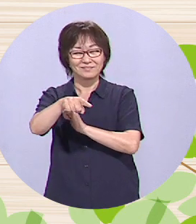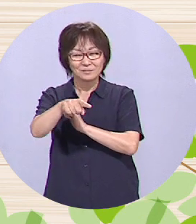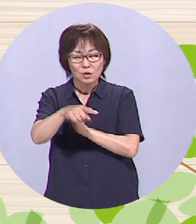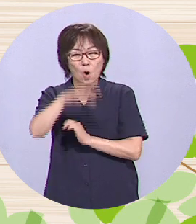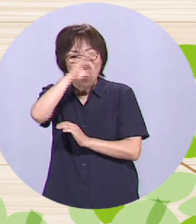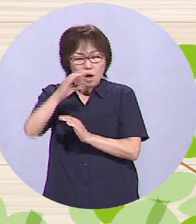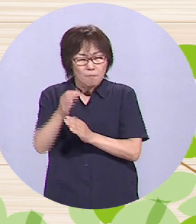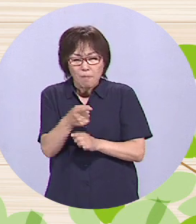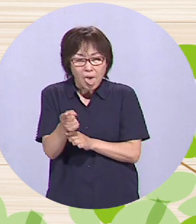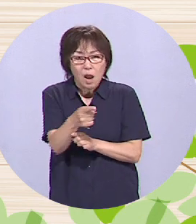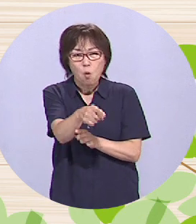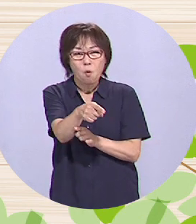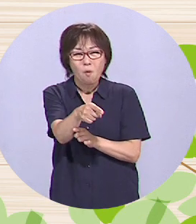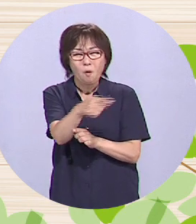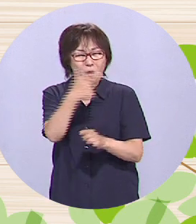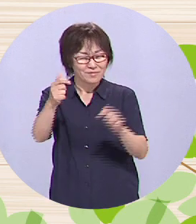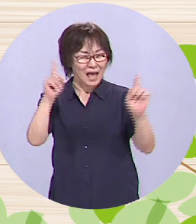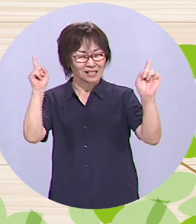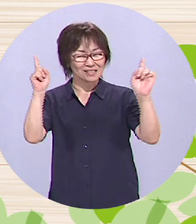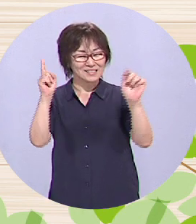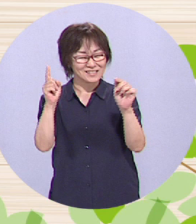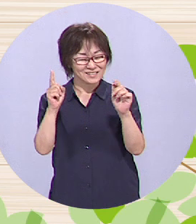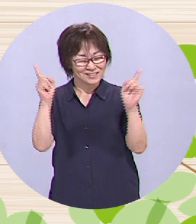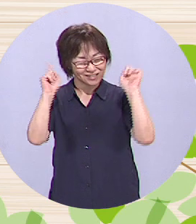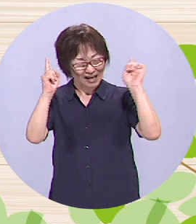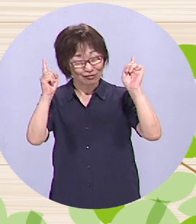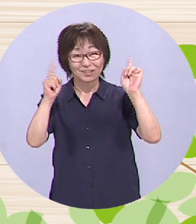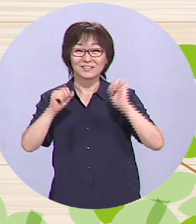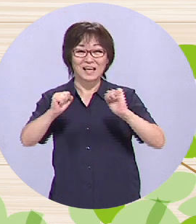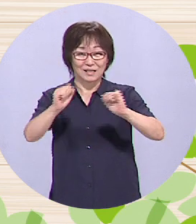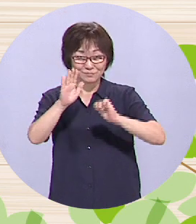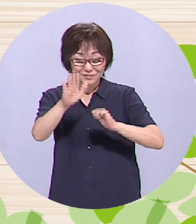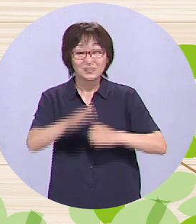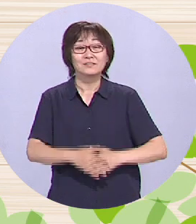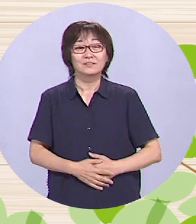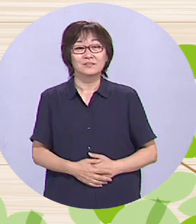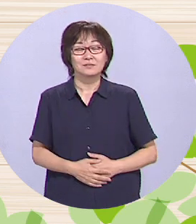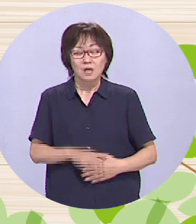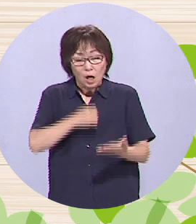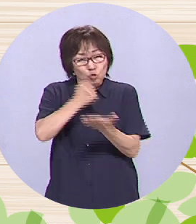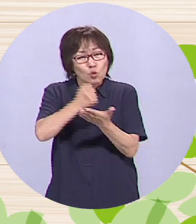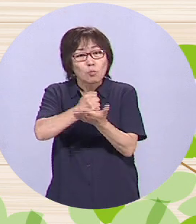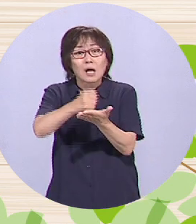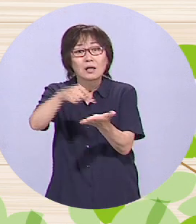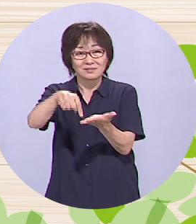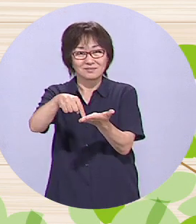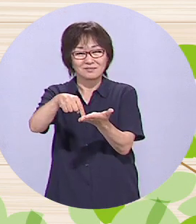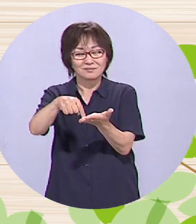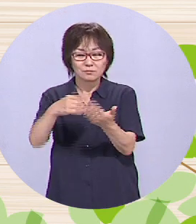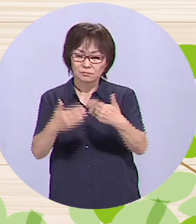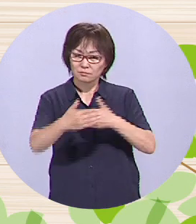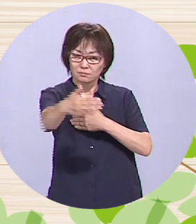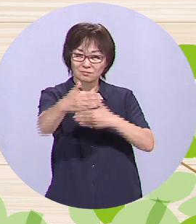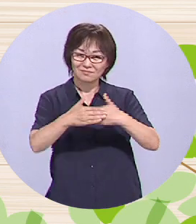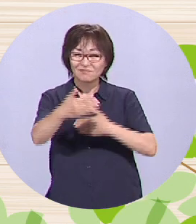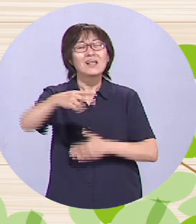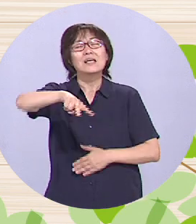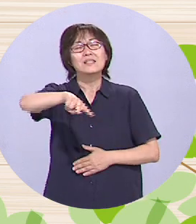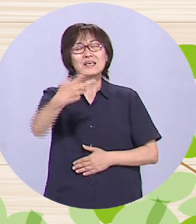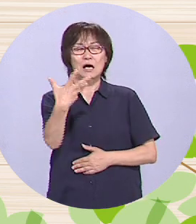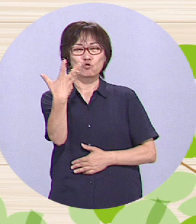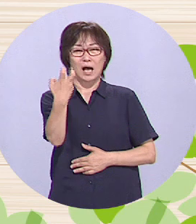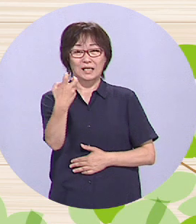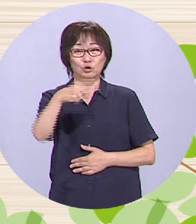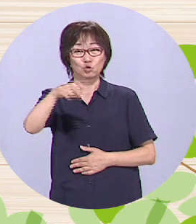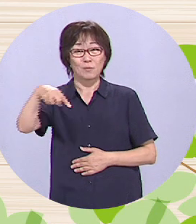路大作戦と銘打ったスタンプラリーが行われます。このスタンプラリー、全長がおよそ280メ